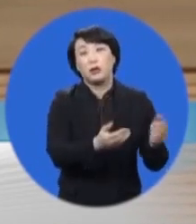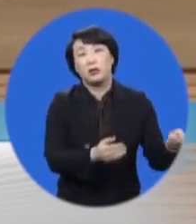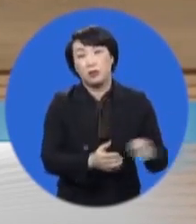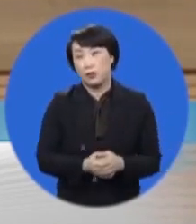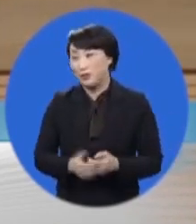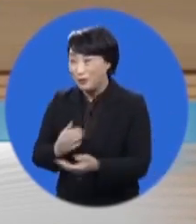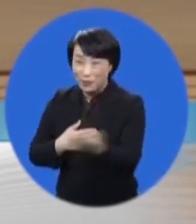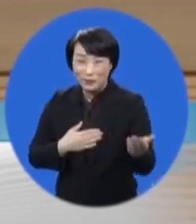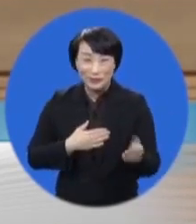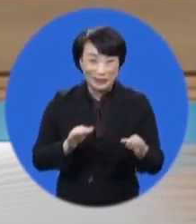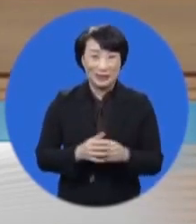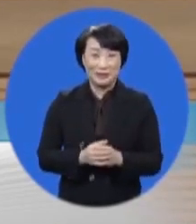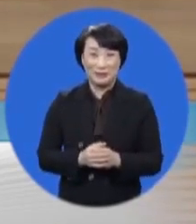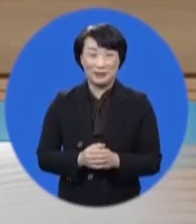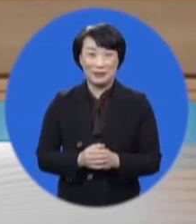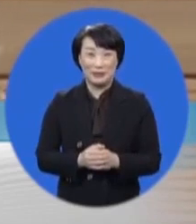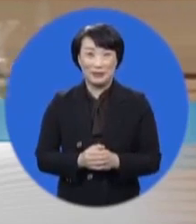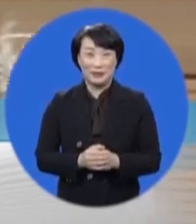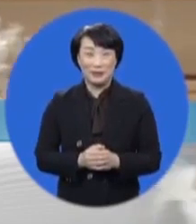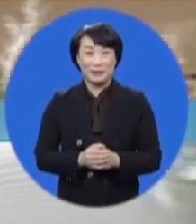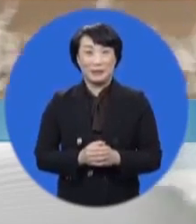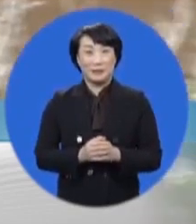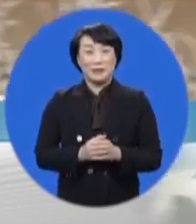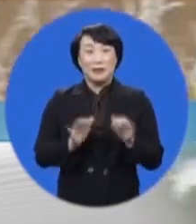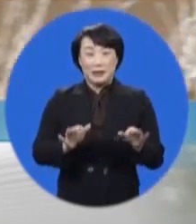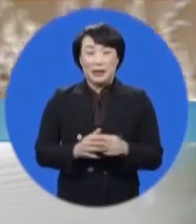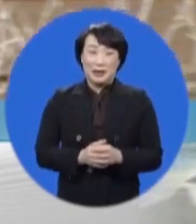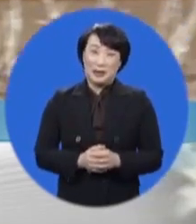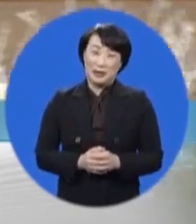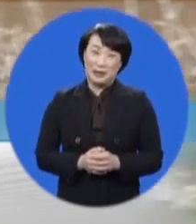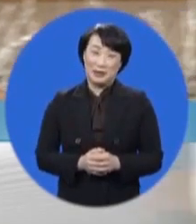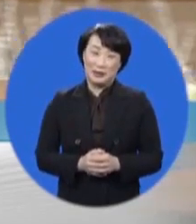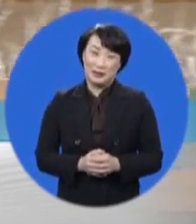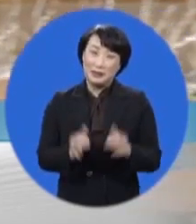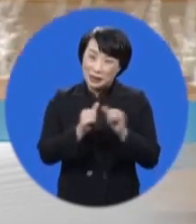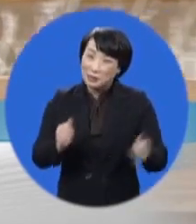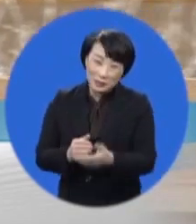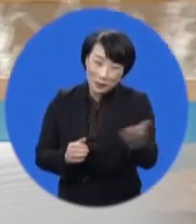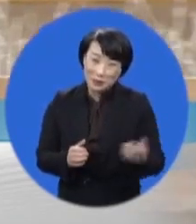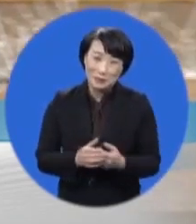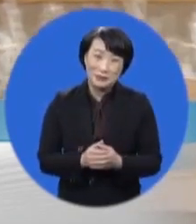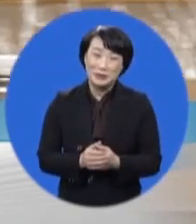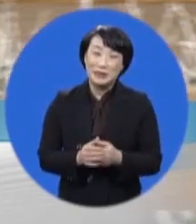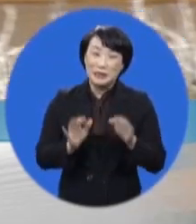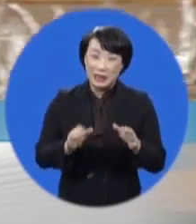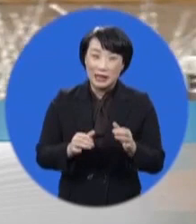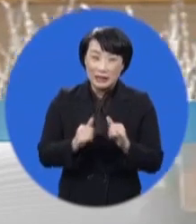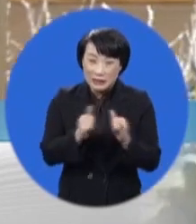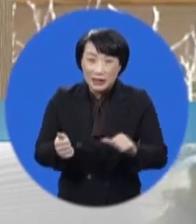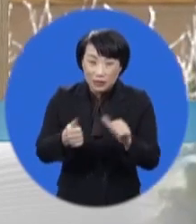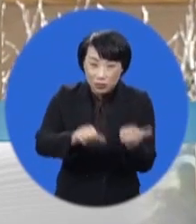응? 여러분, 사람들은 예, 얼마나 사람들이 인생이